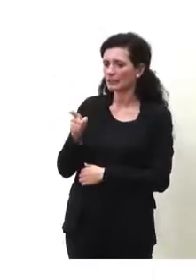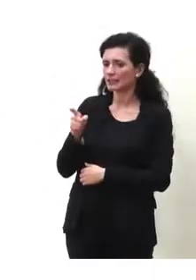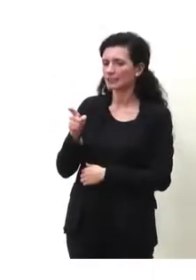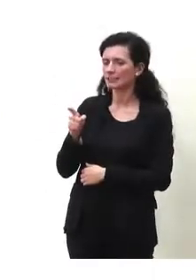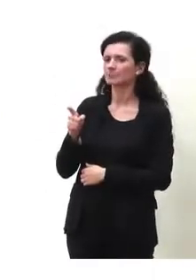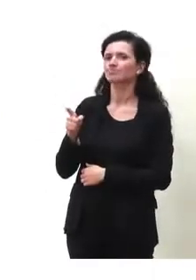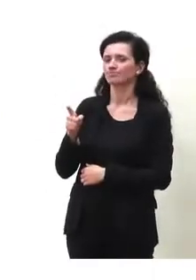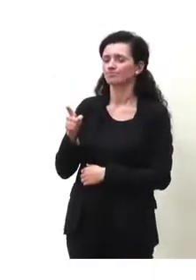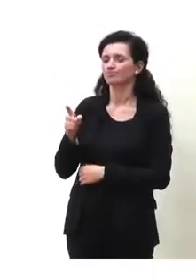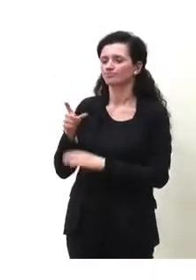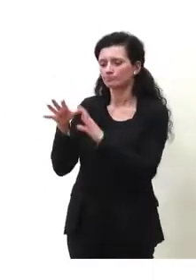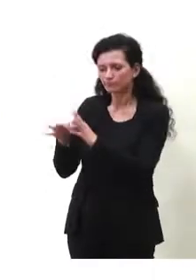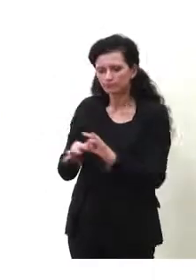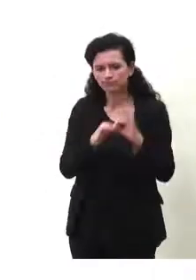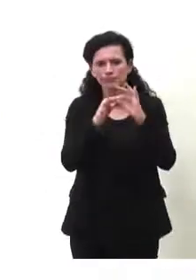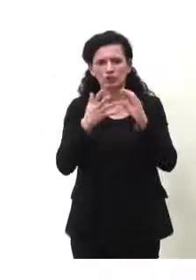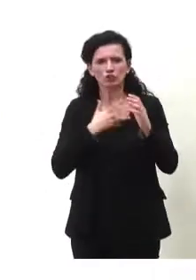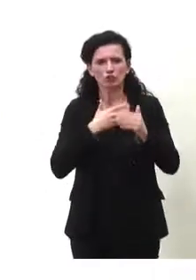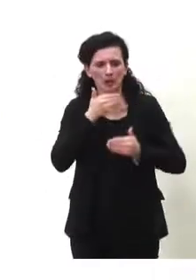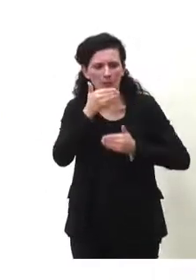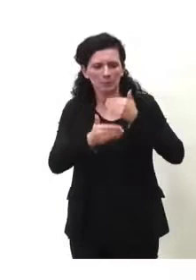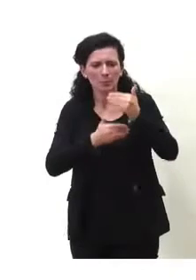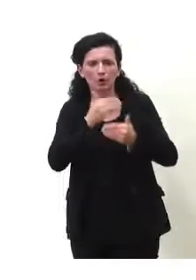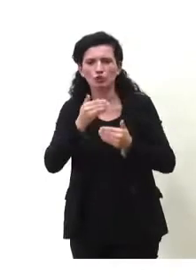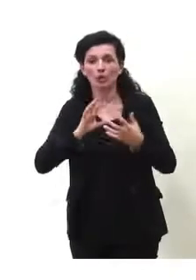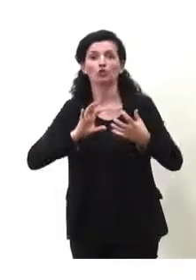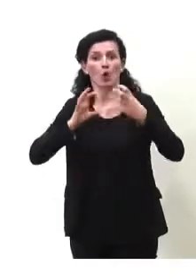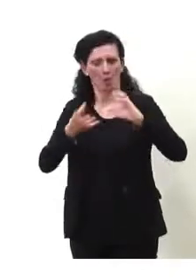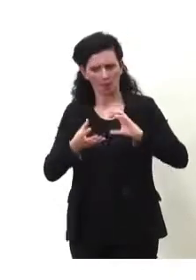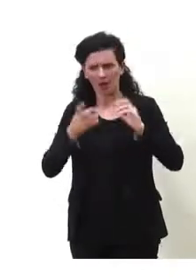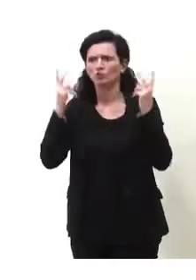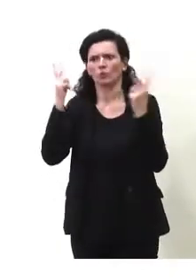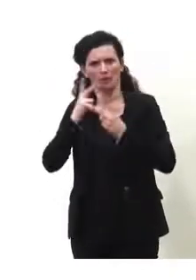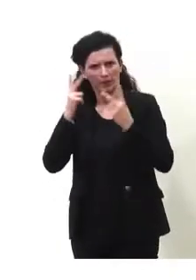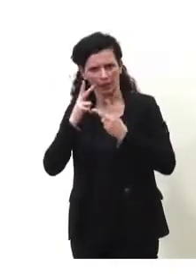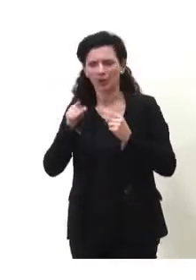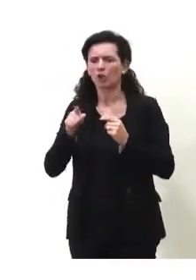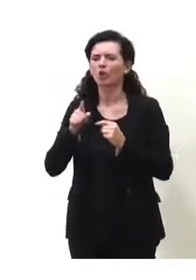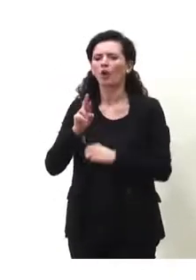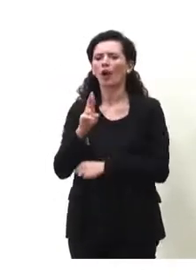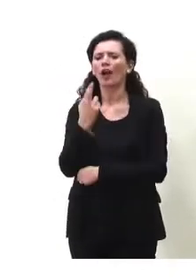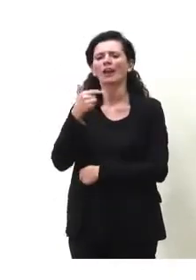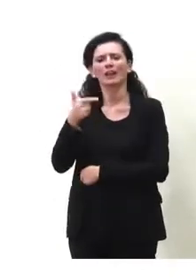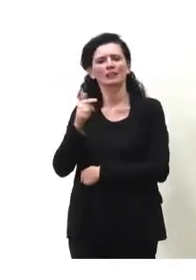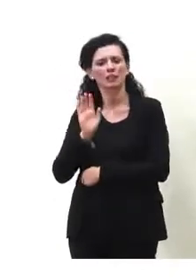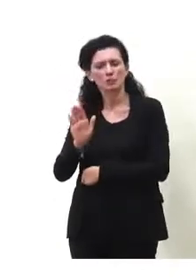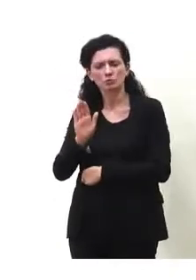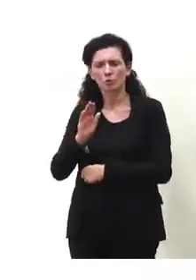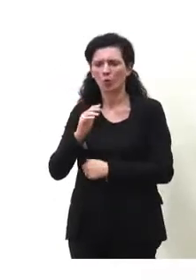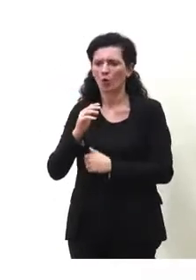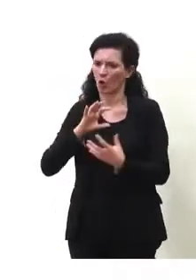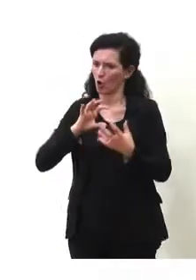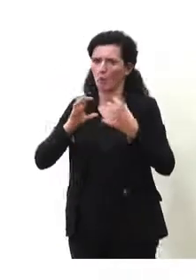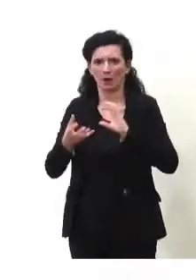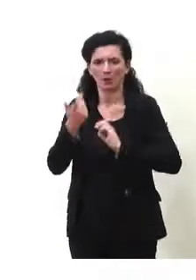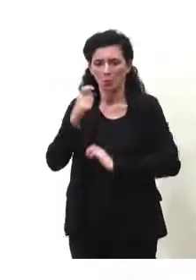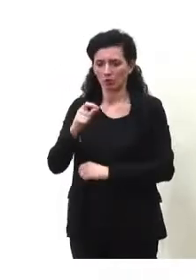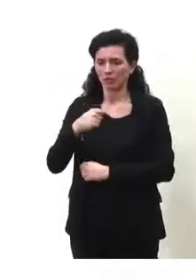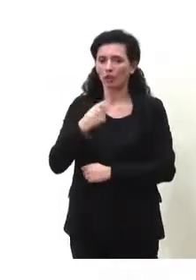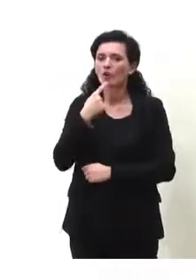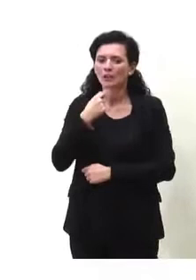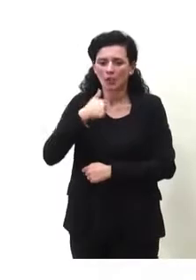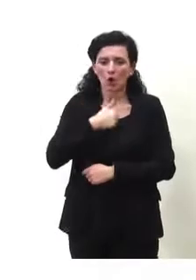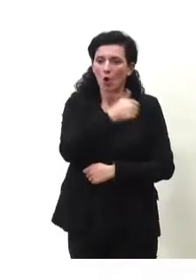processo estremamente complesso, ed è vero che è complesso, perché calcolare quante infezioni ognuno di noi fa dipende